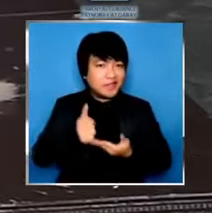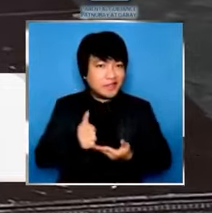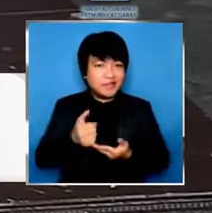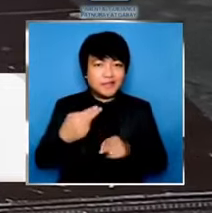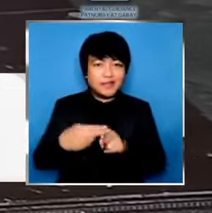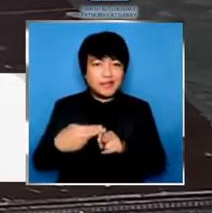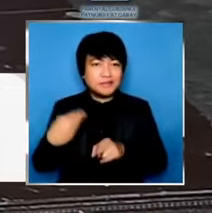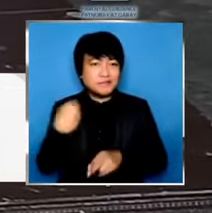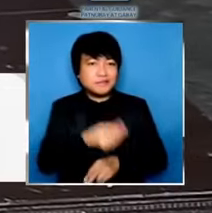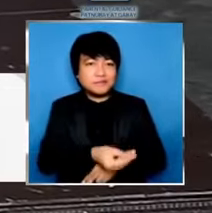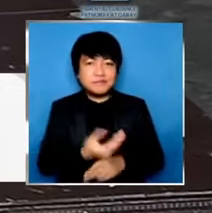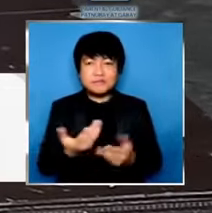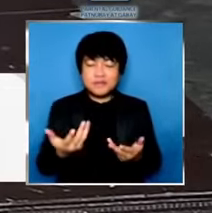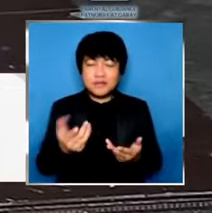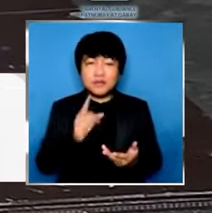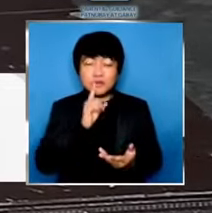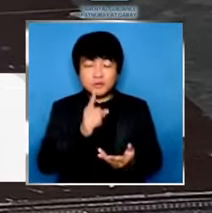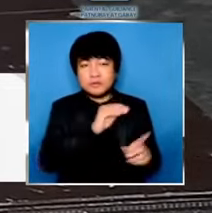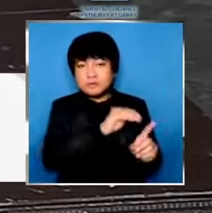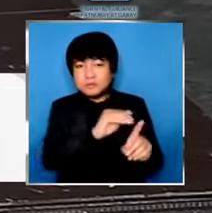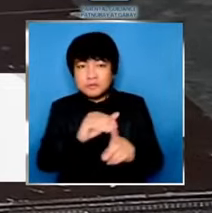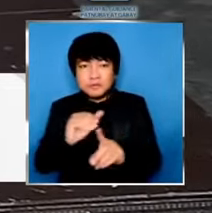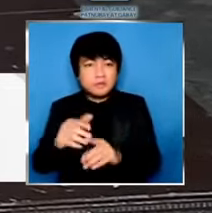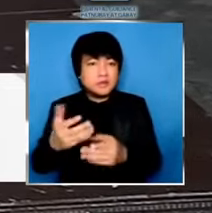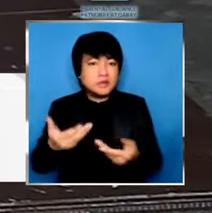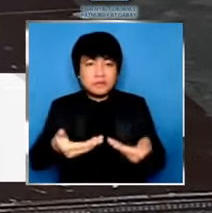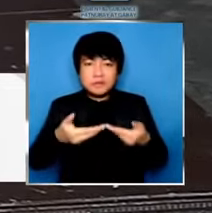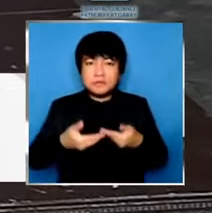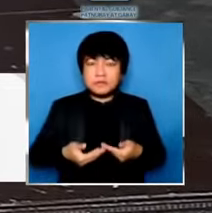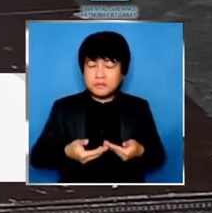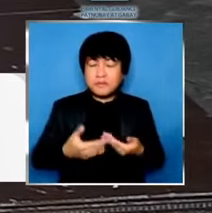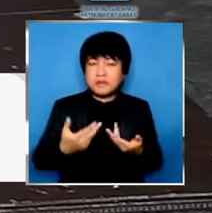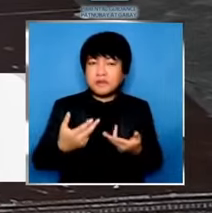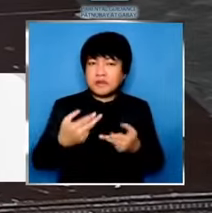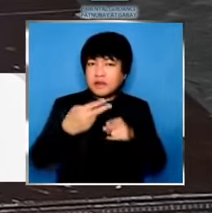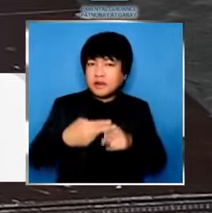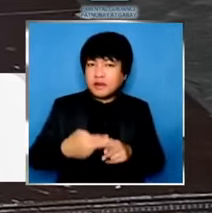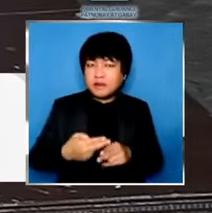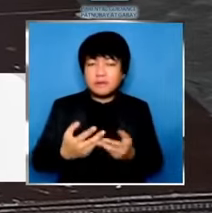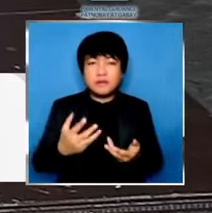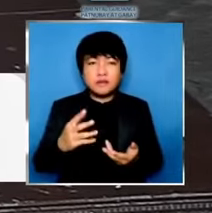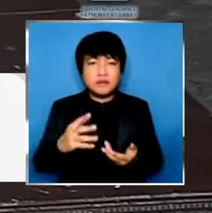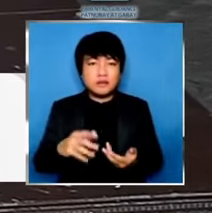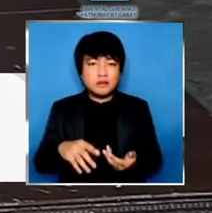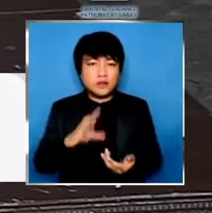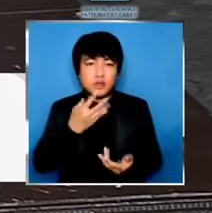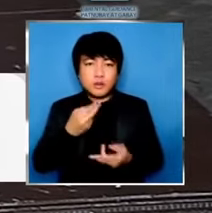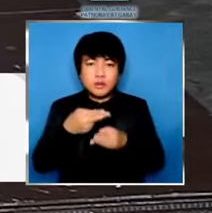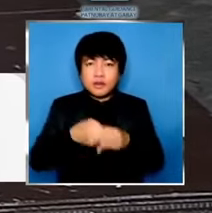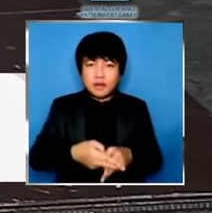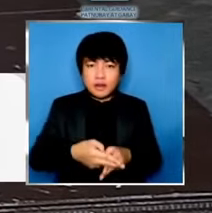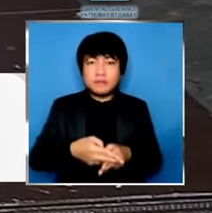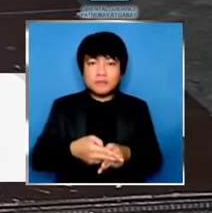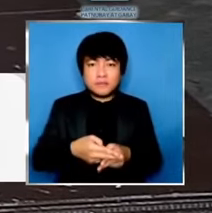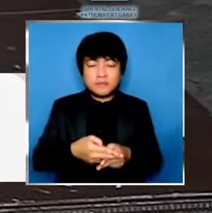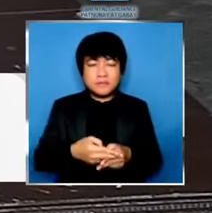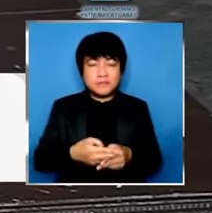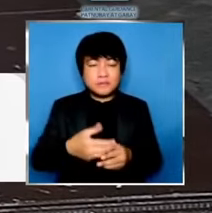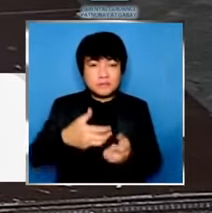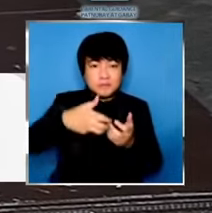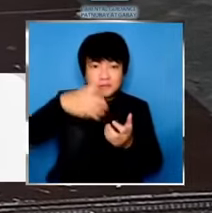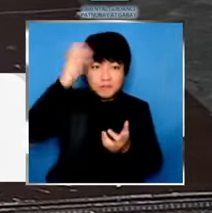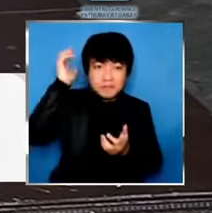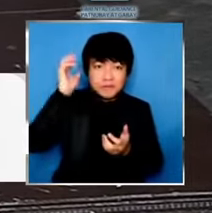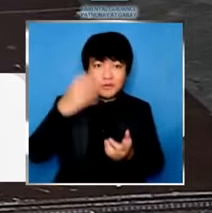kami ng mga pangalan na sana masuggest sa inyong audience, sa inyo o sa amin diretso, pumunta sila sa Malabonso at isuggest nila yung pangalan para dito